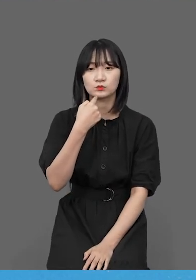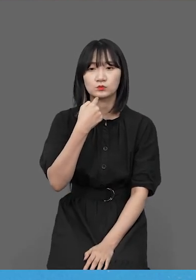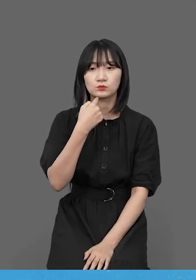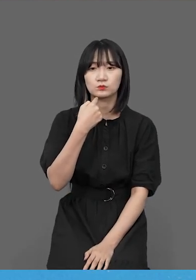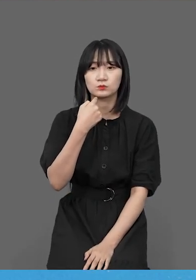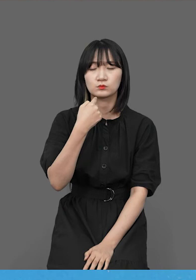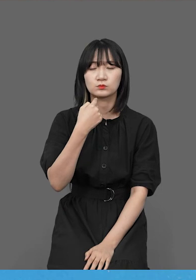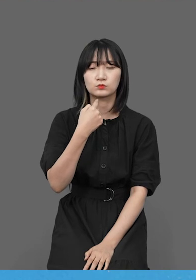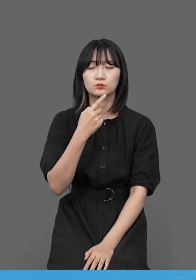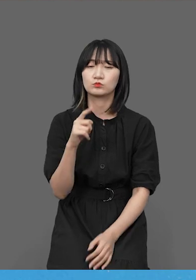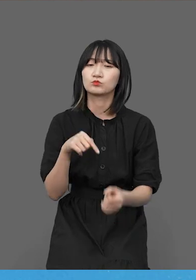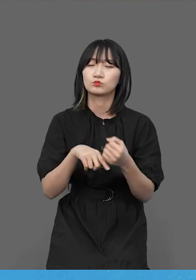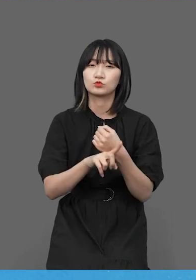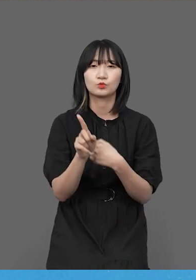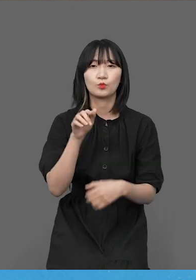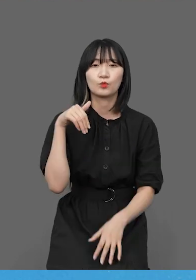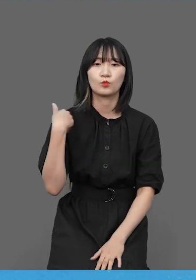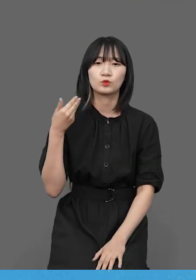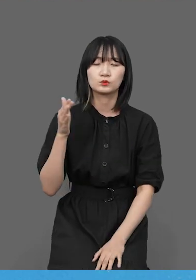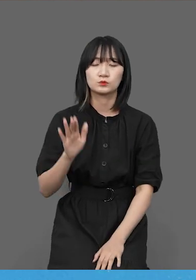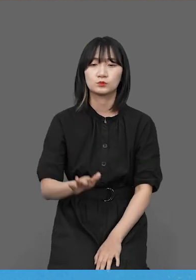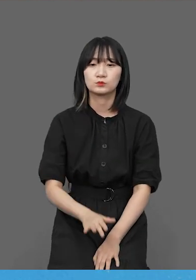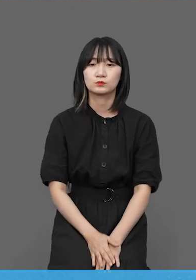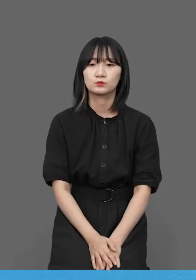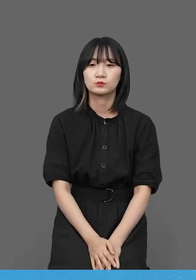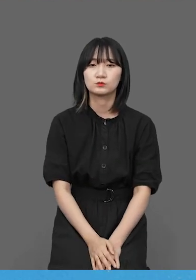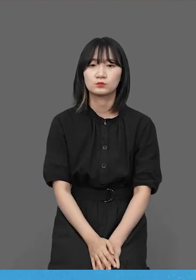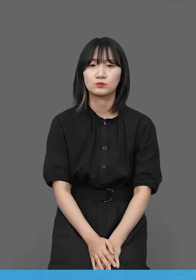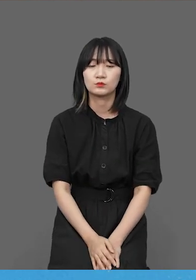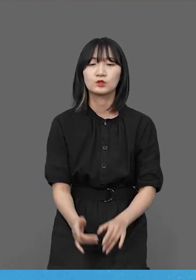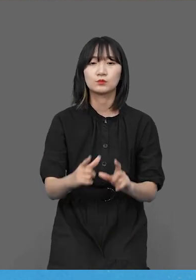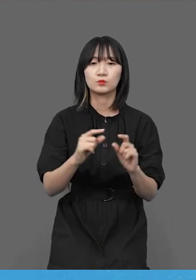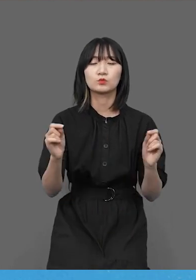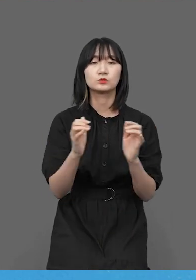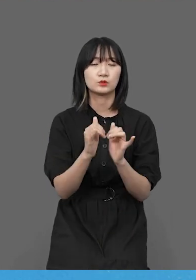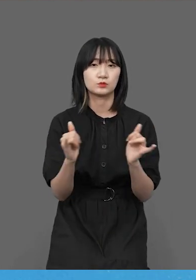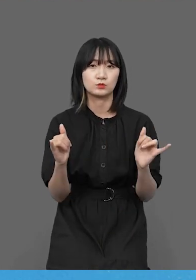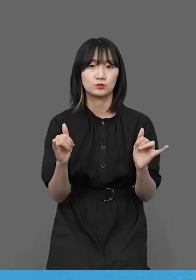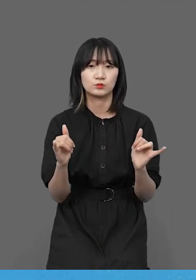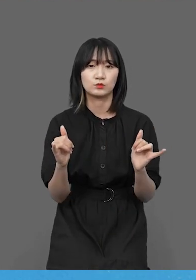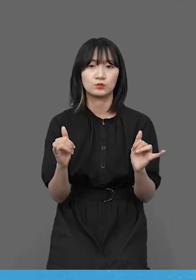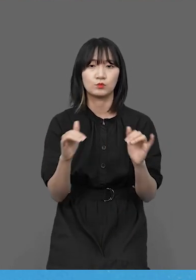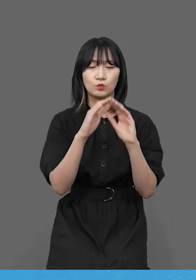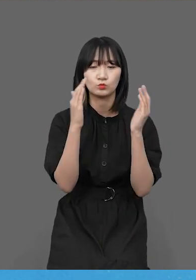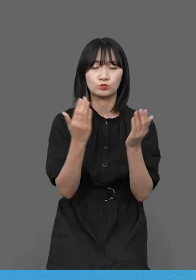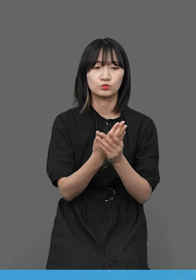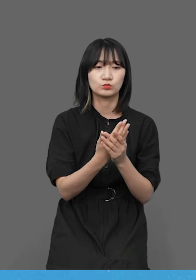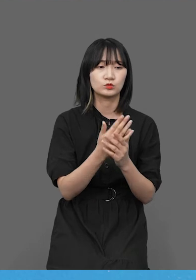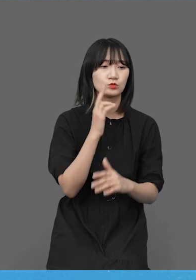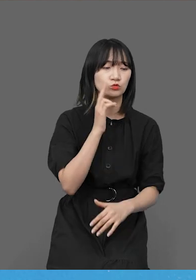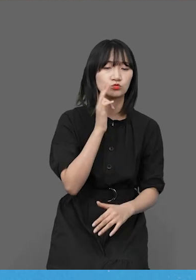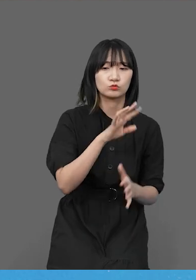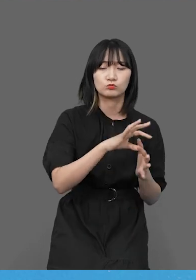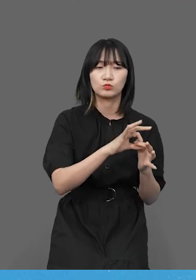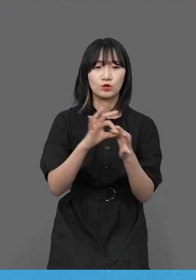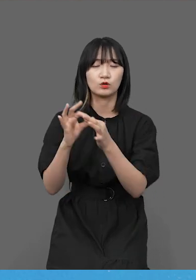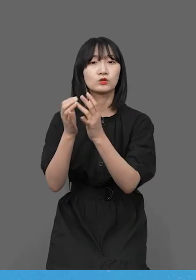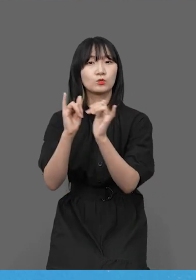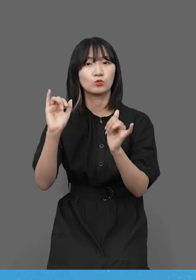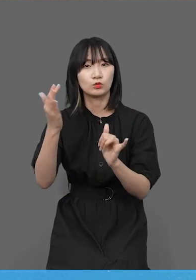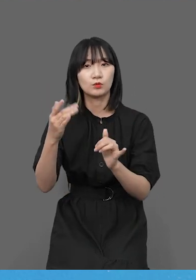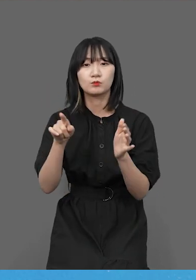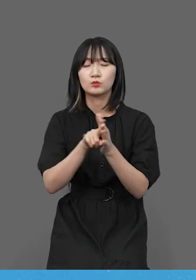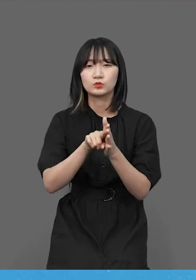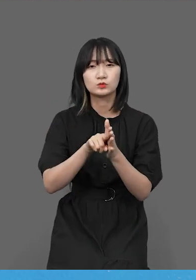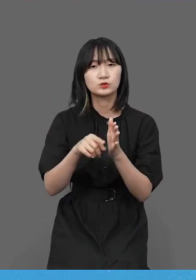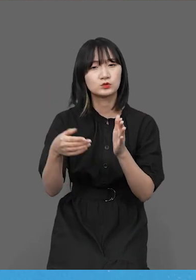왠지 모르겠지만은 일본 사람들은 모두 인간이 원숭이로부터 진화됐다라고 믿고 있습니다만은